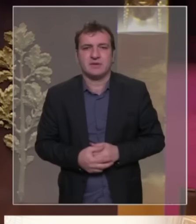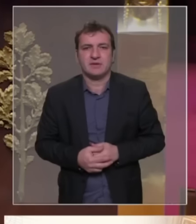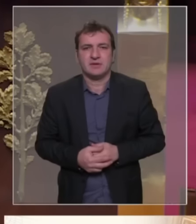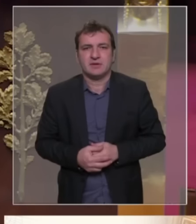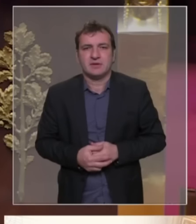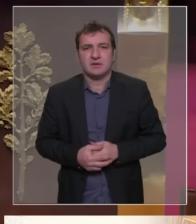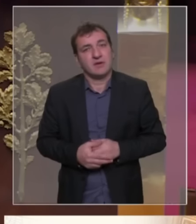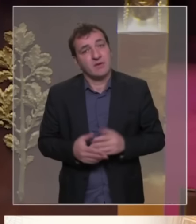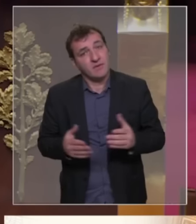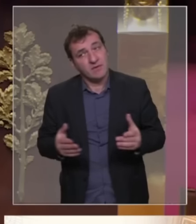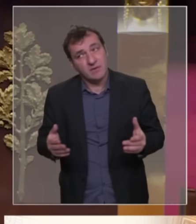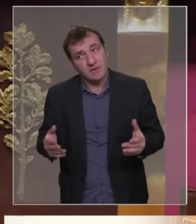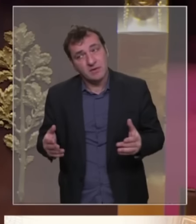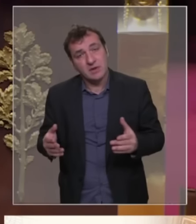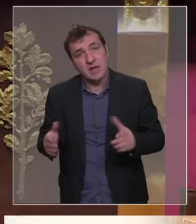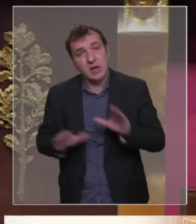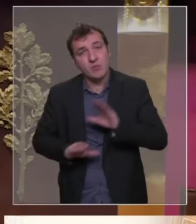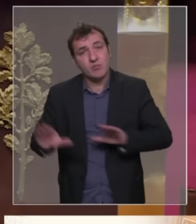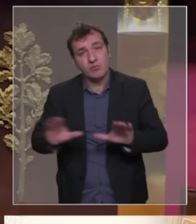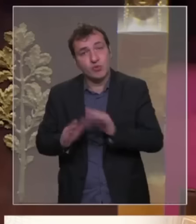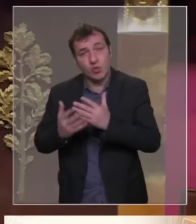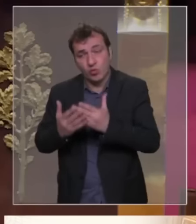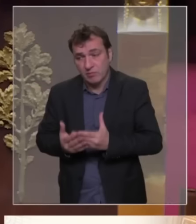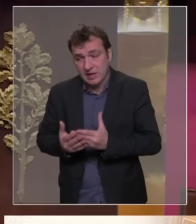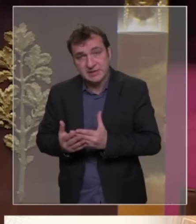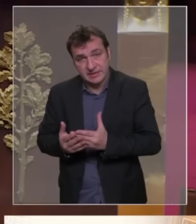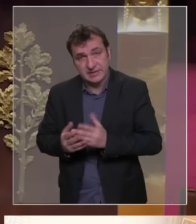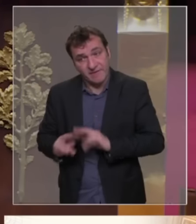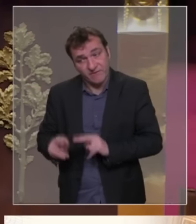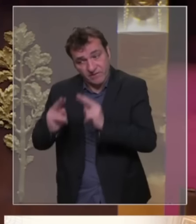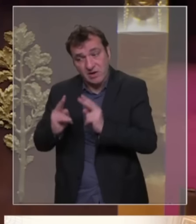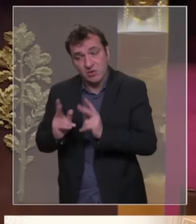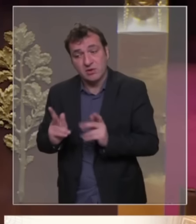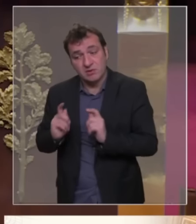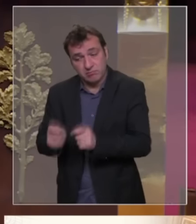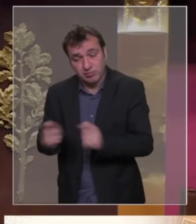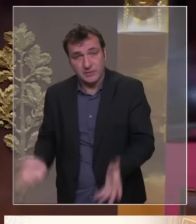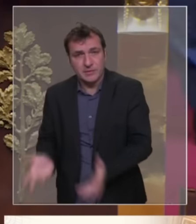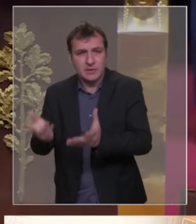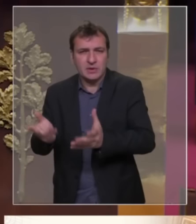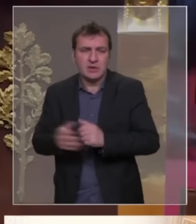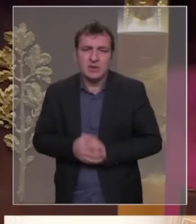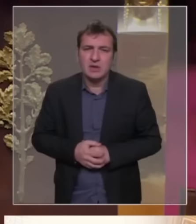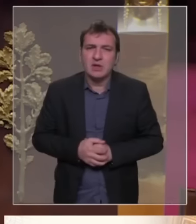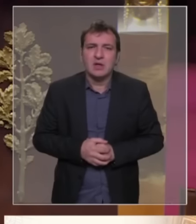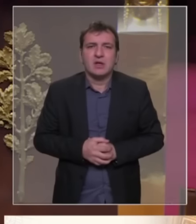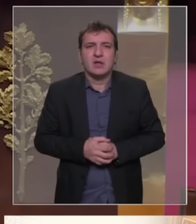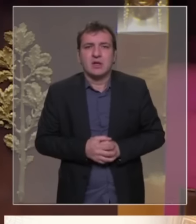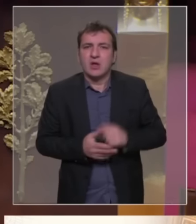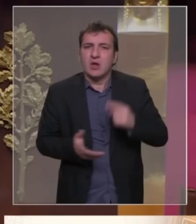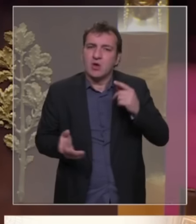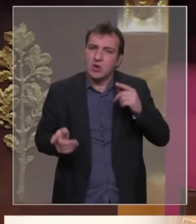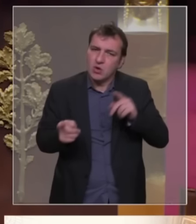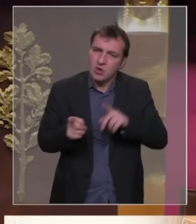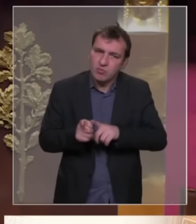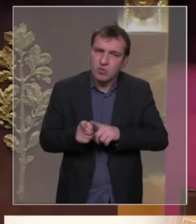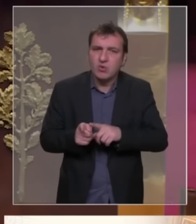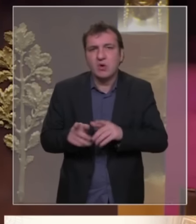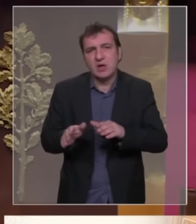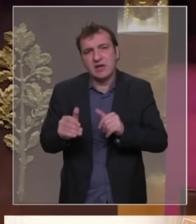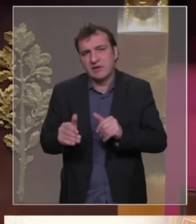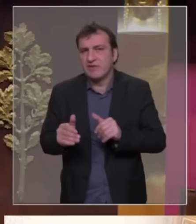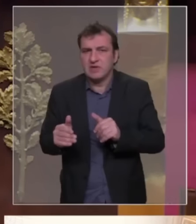En valorisant la biomasse pour décarboner efficacement la production de chaleur et de gaz, en développant la